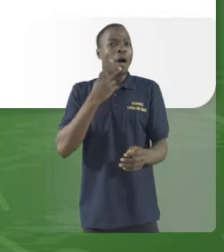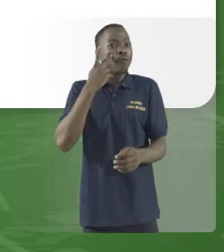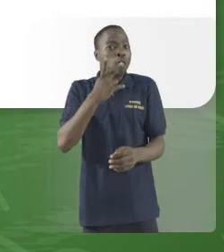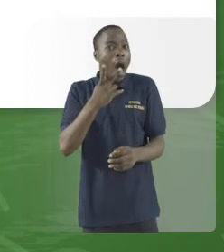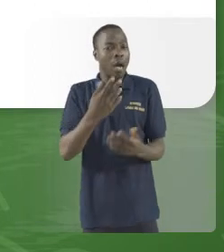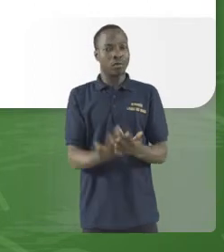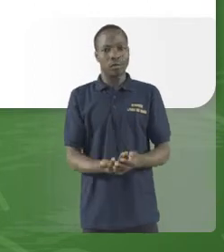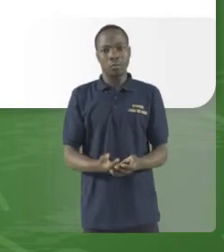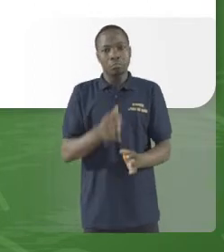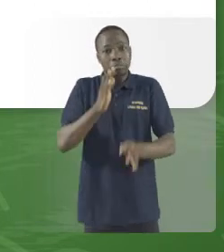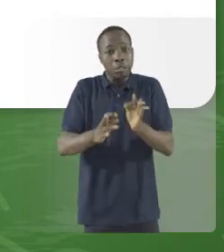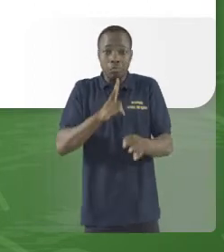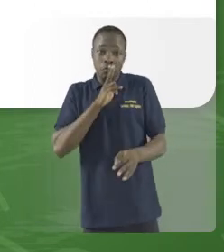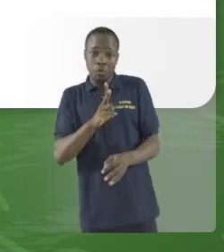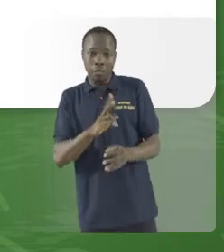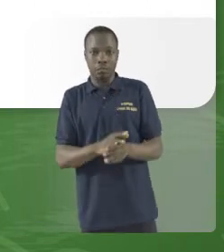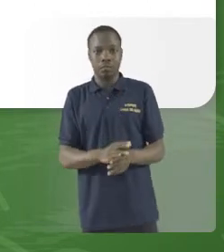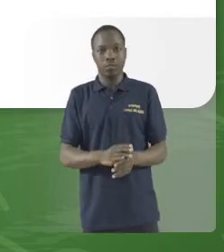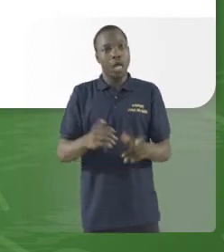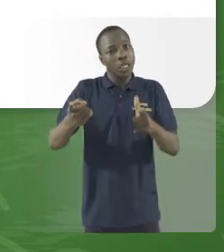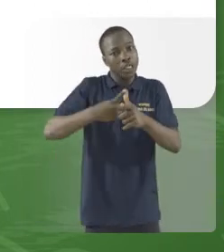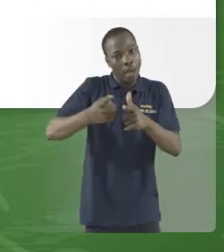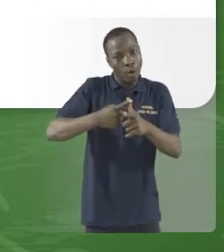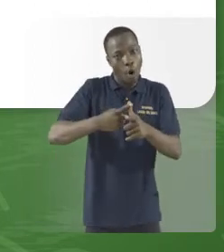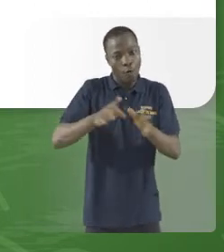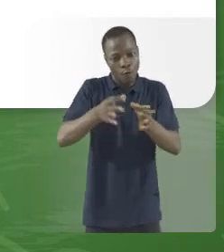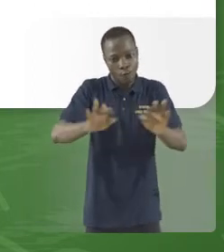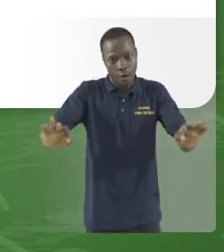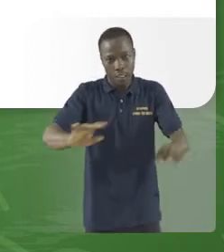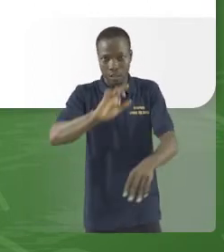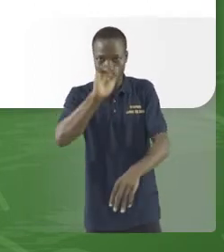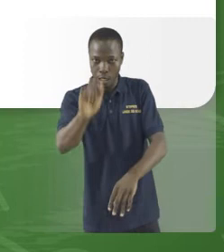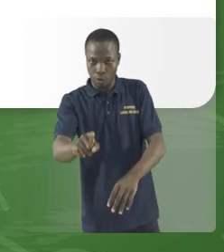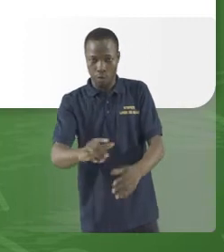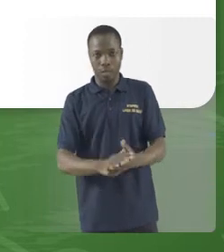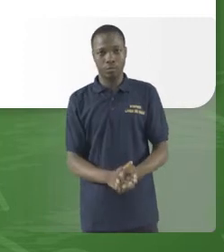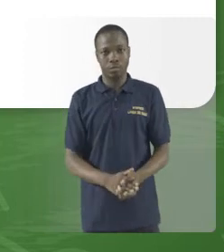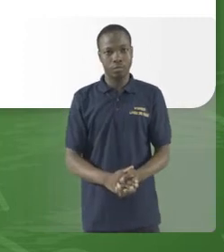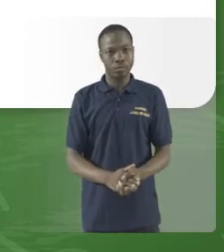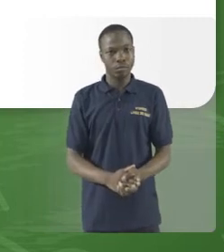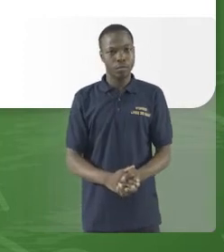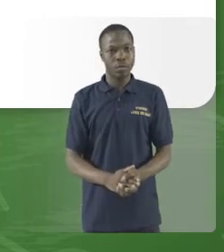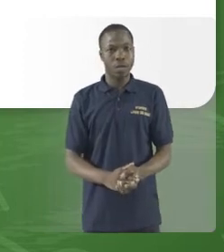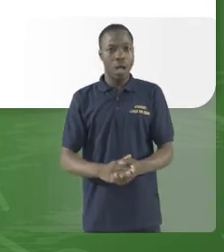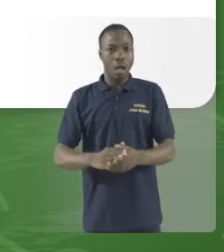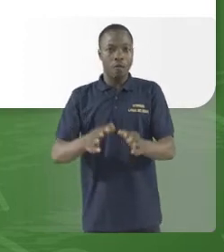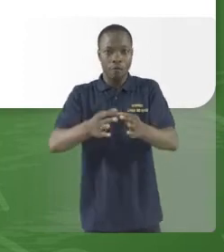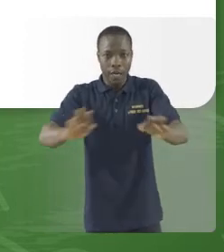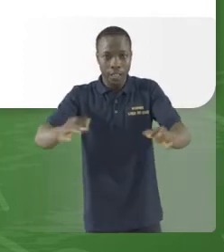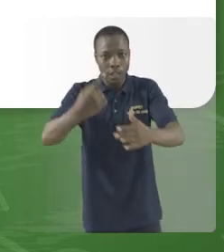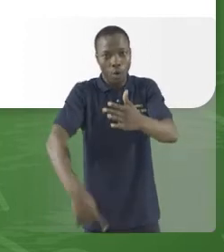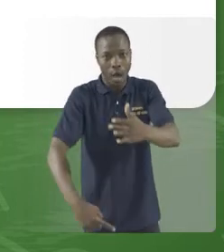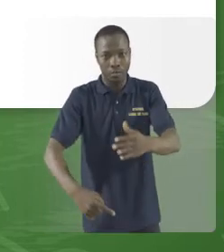reformuler sous forme interrogative. Alors, cela donne « Améliore-t-on les sols par